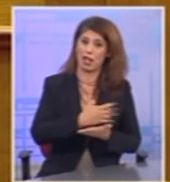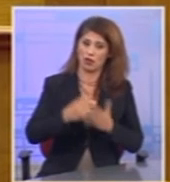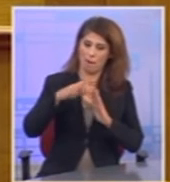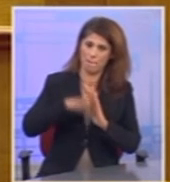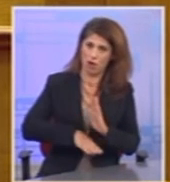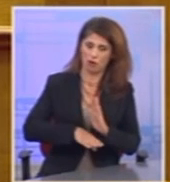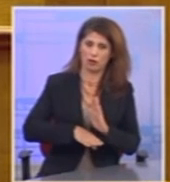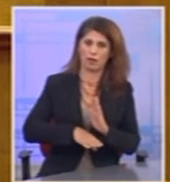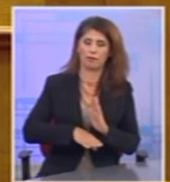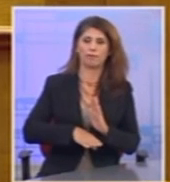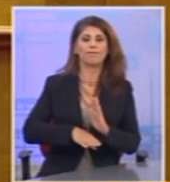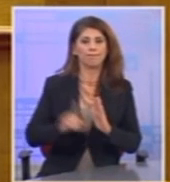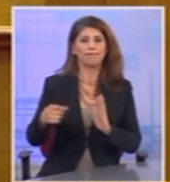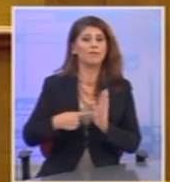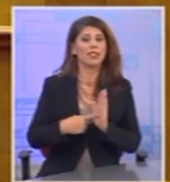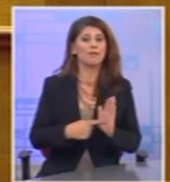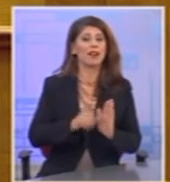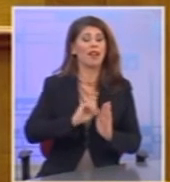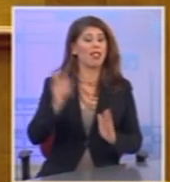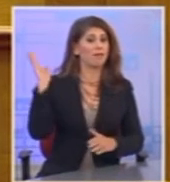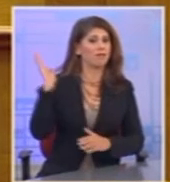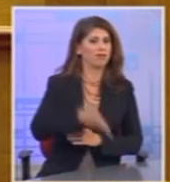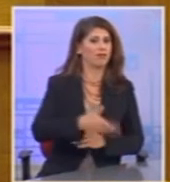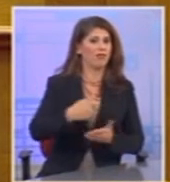μειώνονται, σημαίνει ότι δεν χτυπάς τη φοροδιαφυγή.